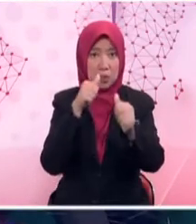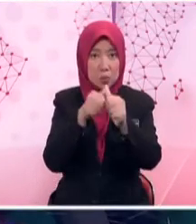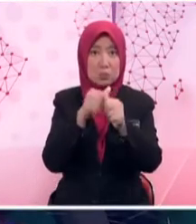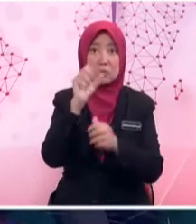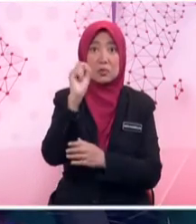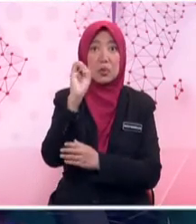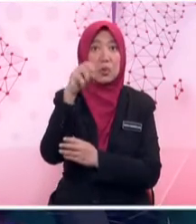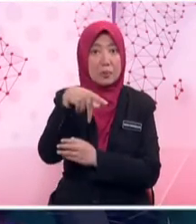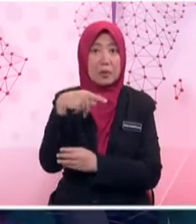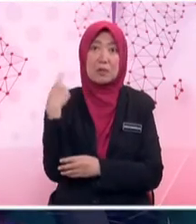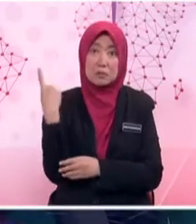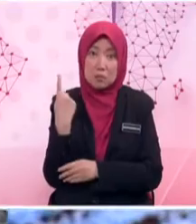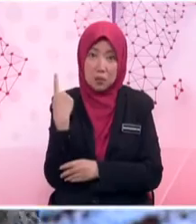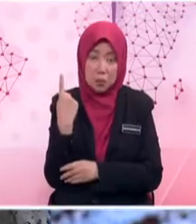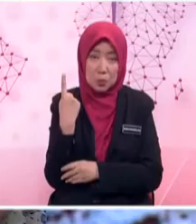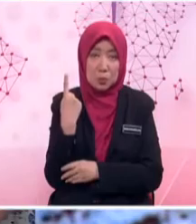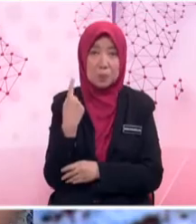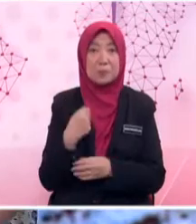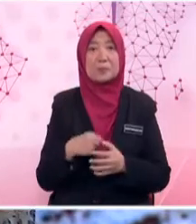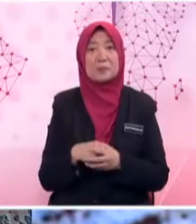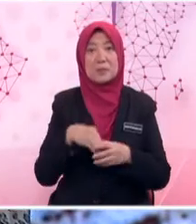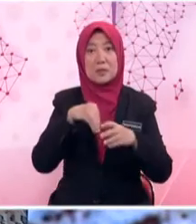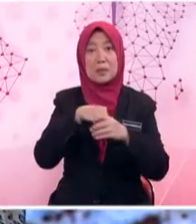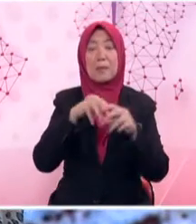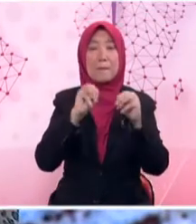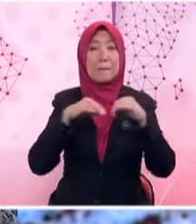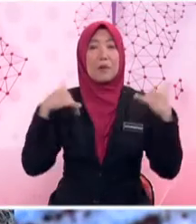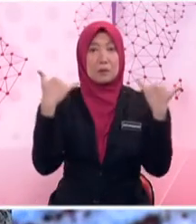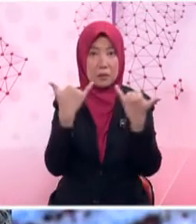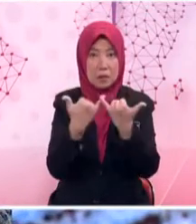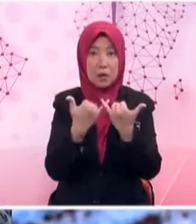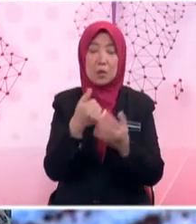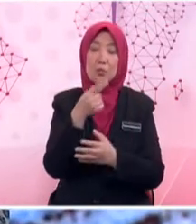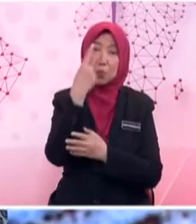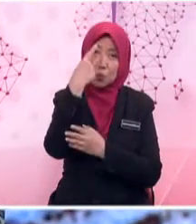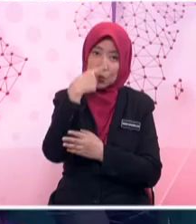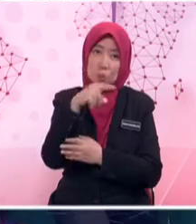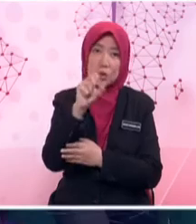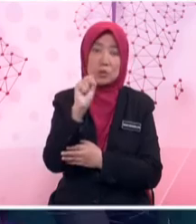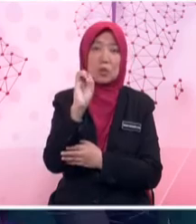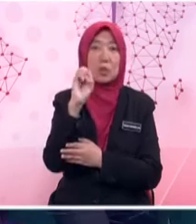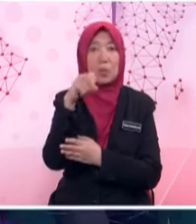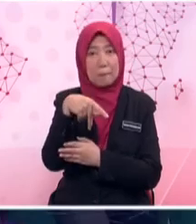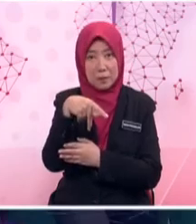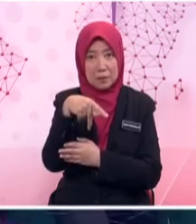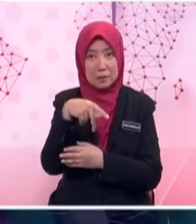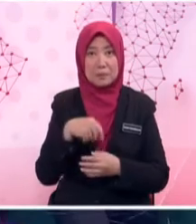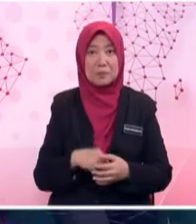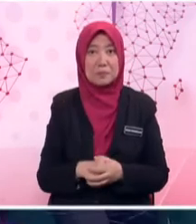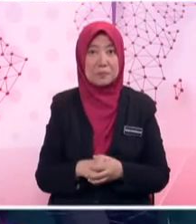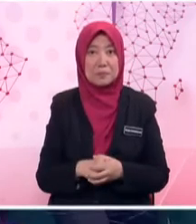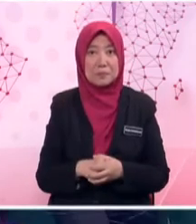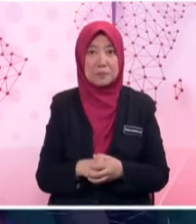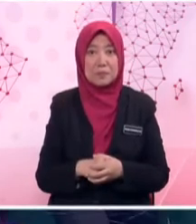rutin kelaziman dalam kalangan kita untuk mematuhi SOP yang telah pun ditetapkan. Berbalik kepada